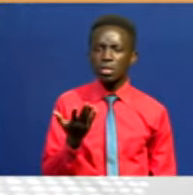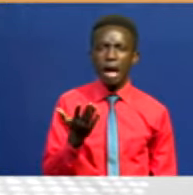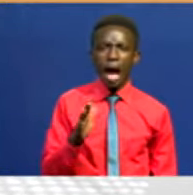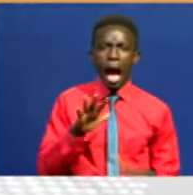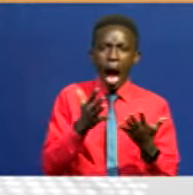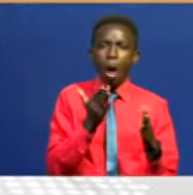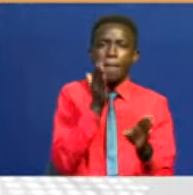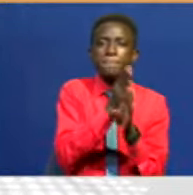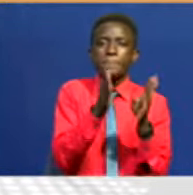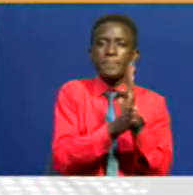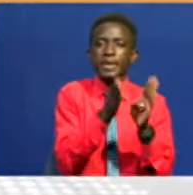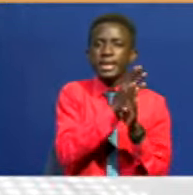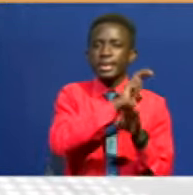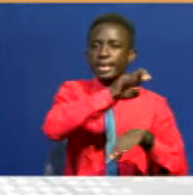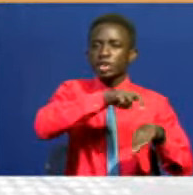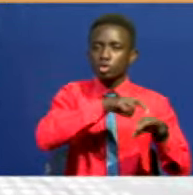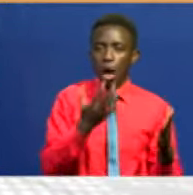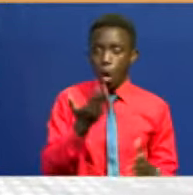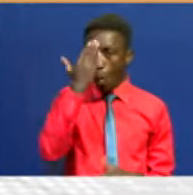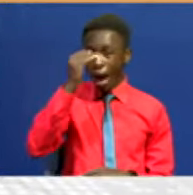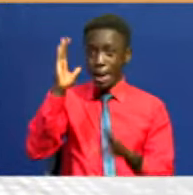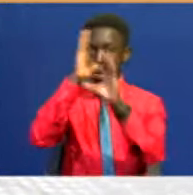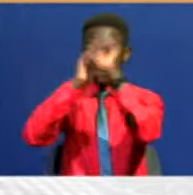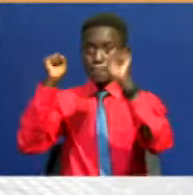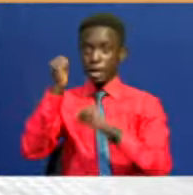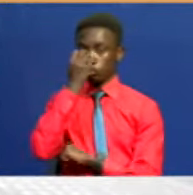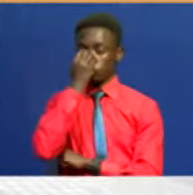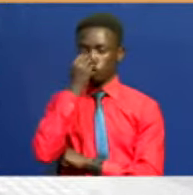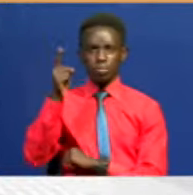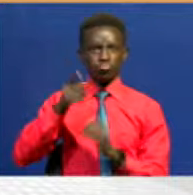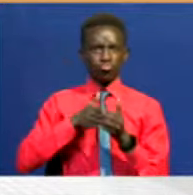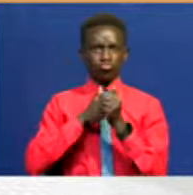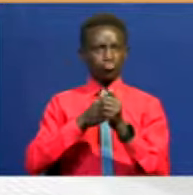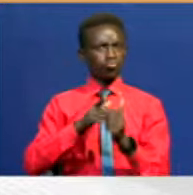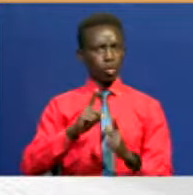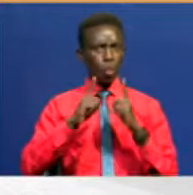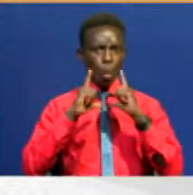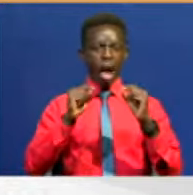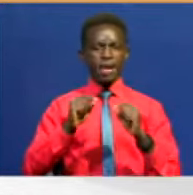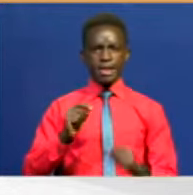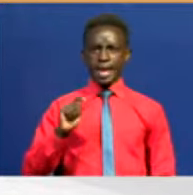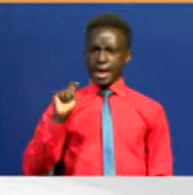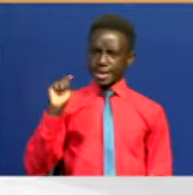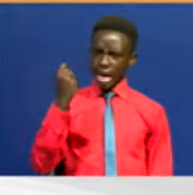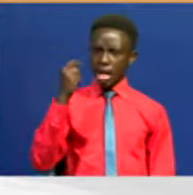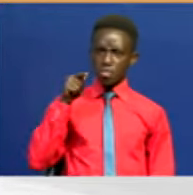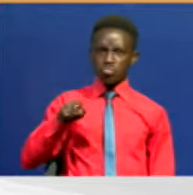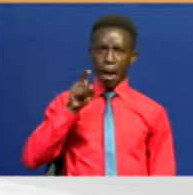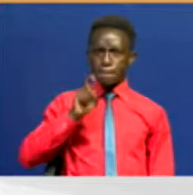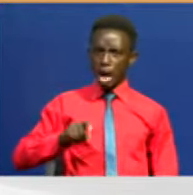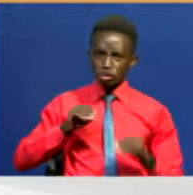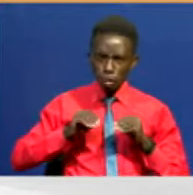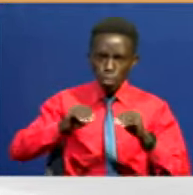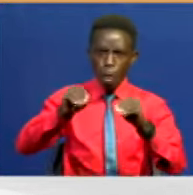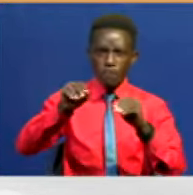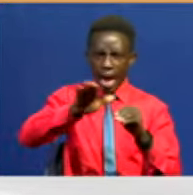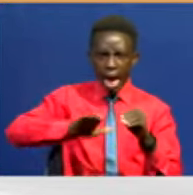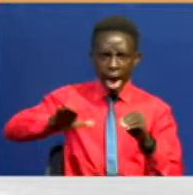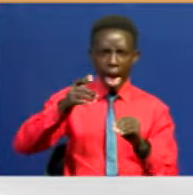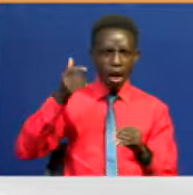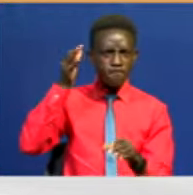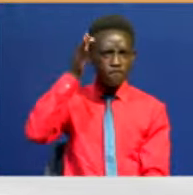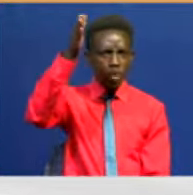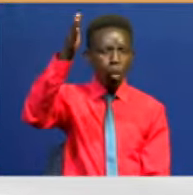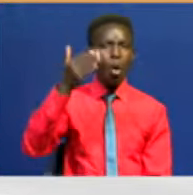rais yeye mwenyewe amekuwa katika mstari wa mbele kusema ya kwamba Kenya ni taifa ambalo tunataka lielekee katika upande wa viwanda, ya kwamba watu wawe